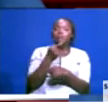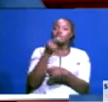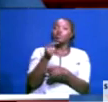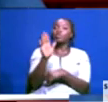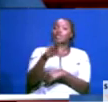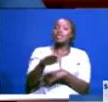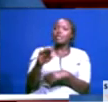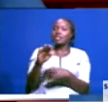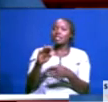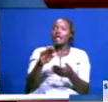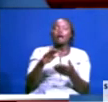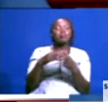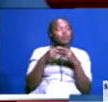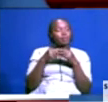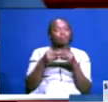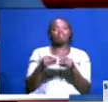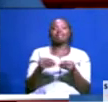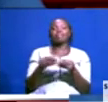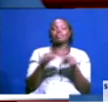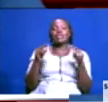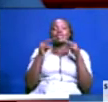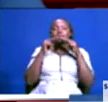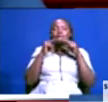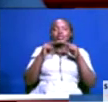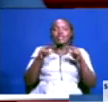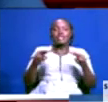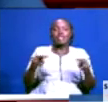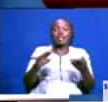become the solution